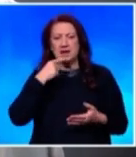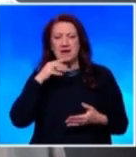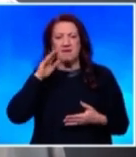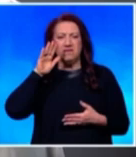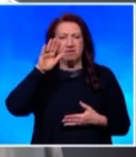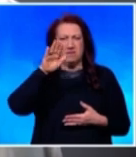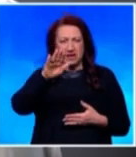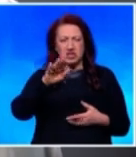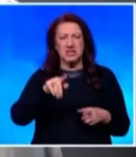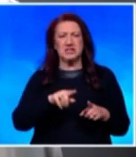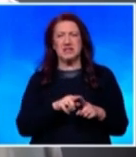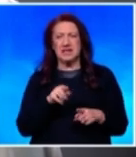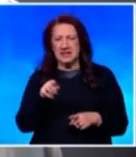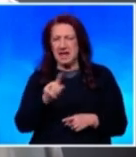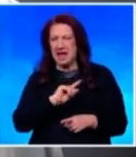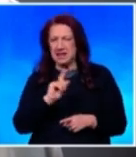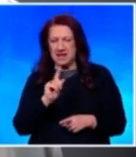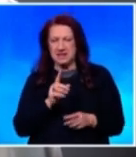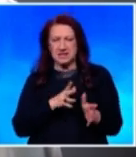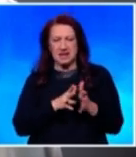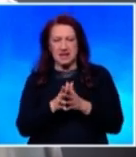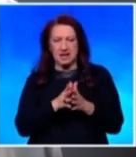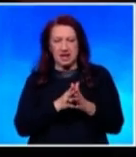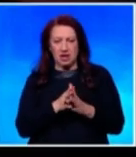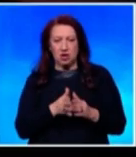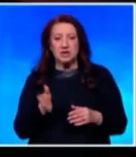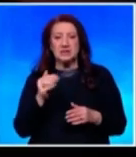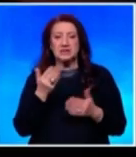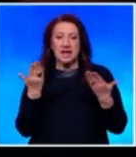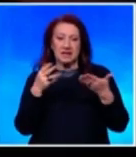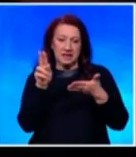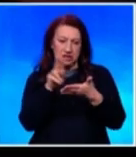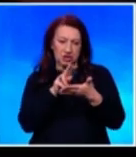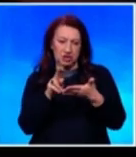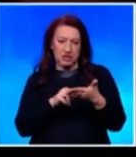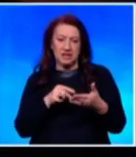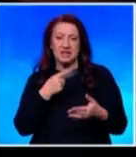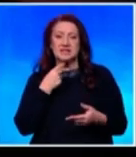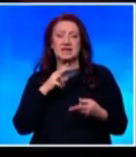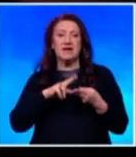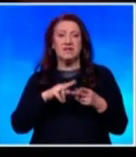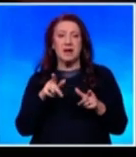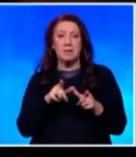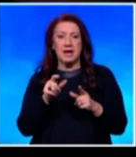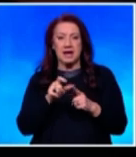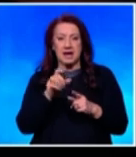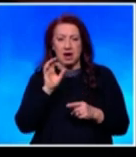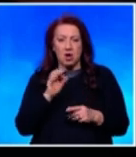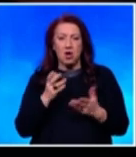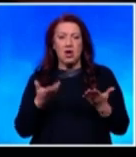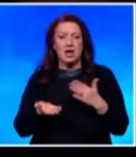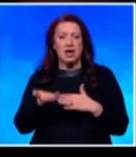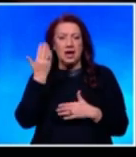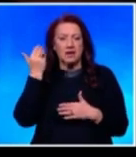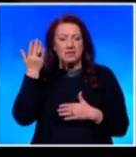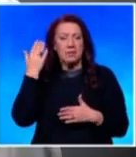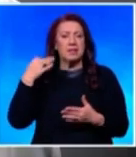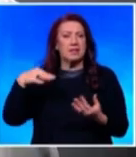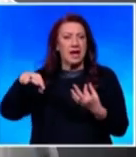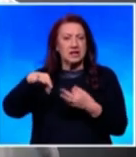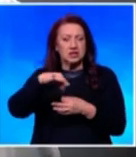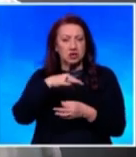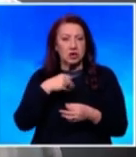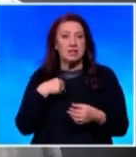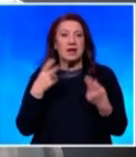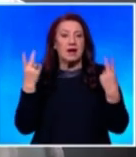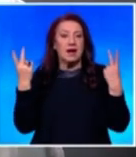народ и след читане на светски истории след тване за вмро и какво е била историята се осъзнах че това